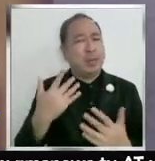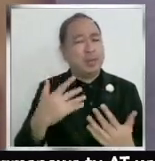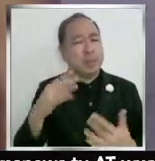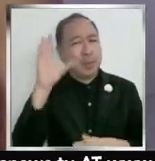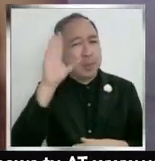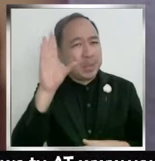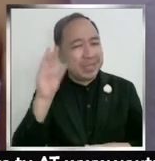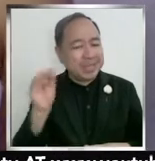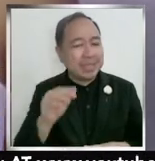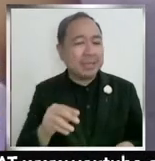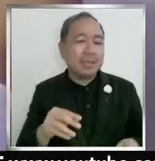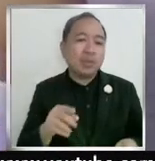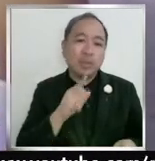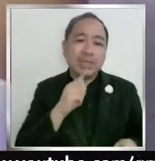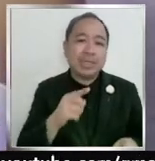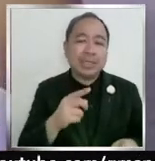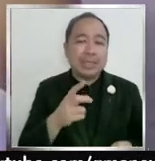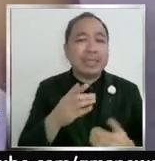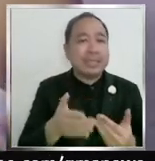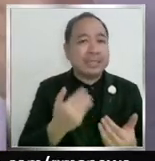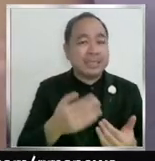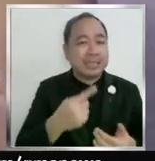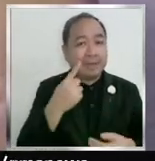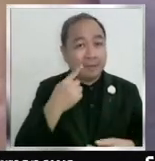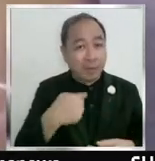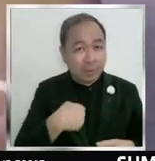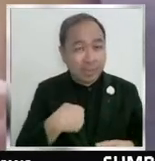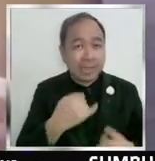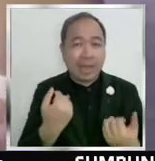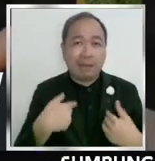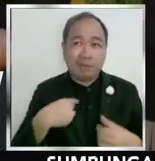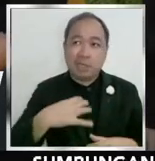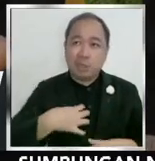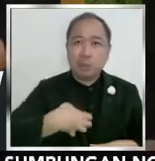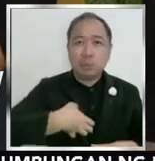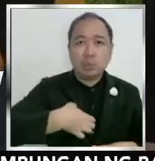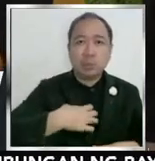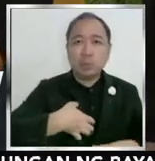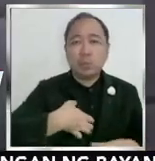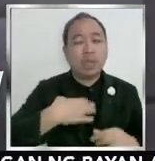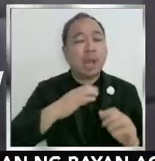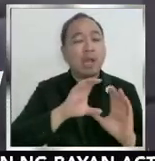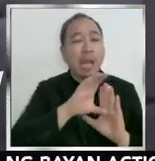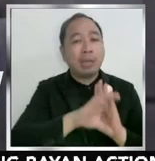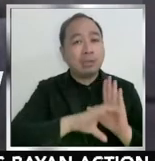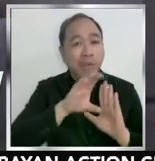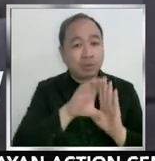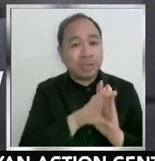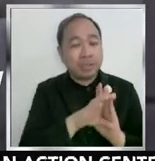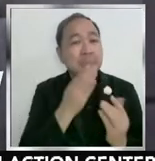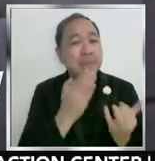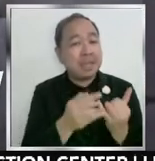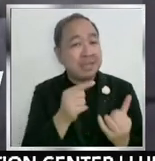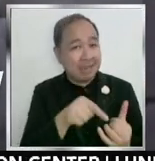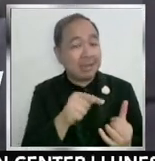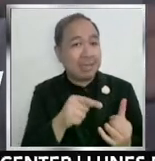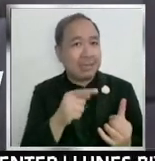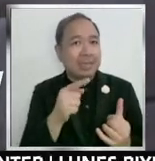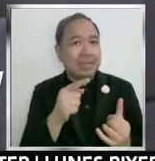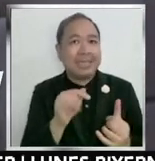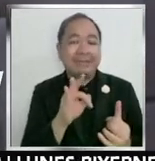parang it's easy for me na mag-switch on and off characters. Hindi ka na siguro talaga pag mahal mo yung ano yung ginagawa mo,